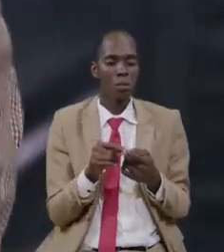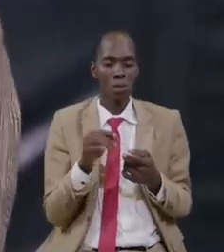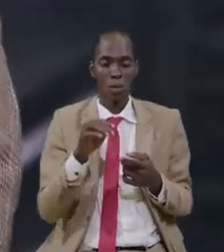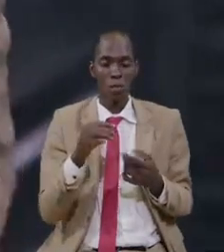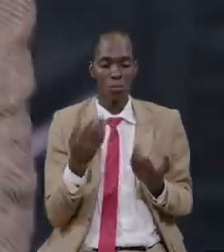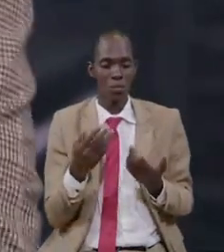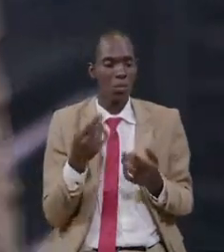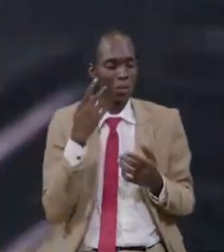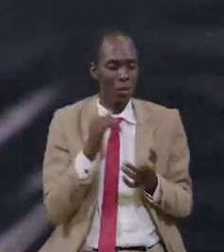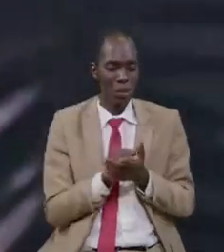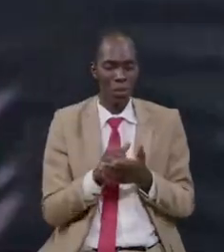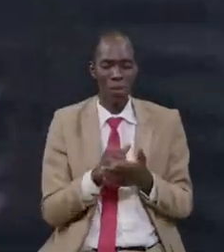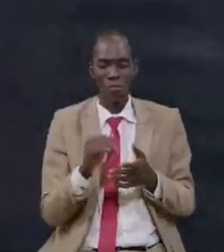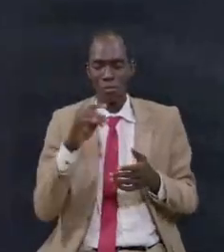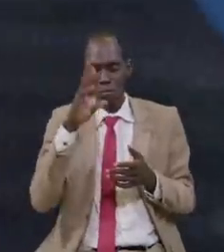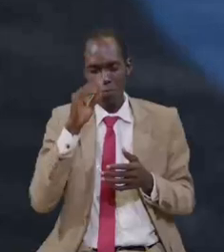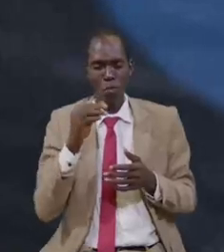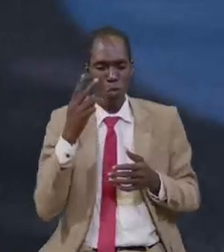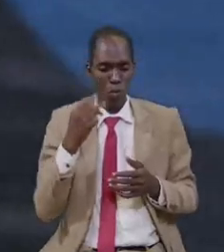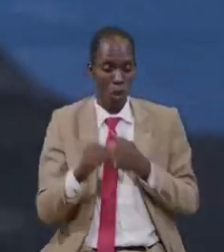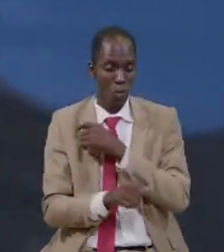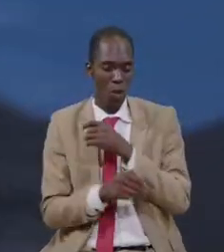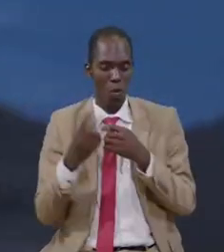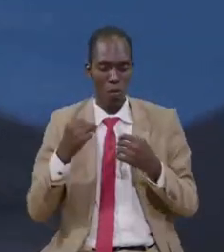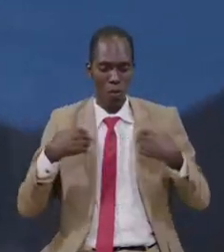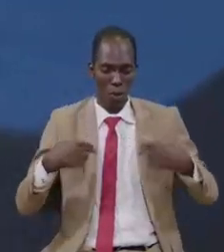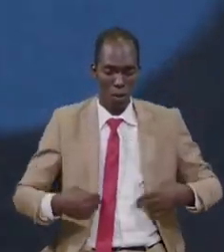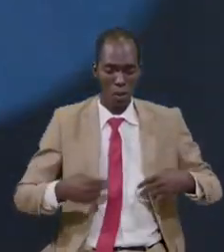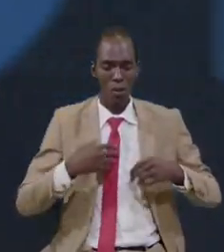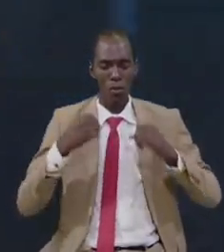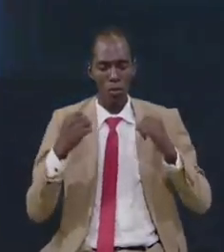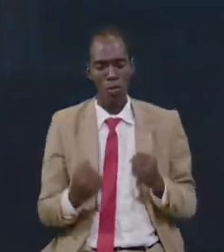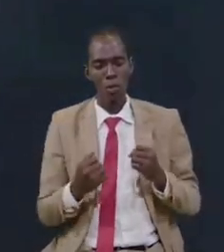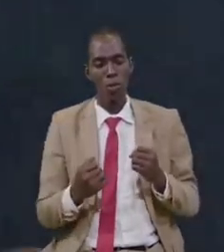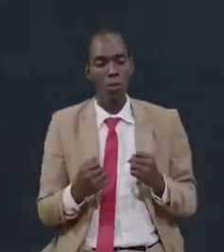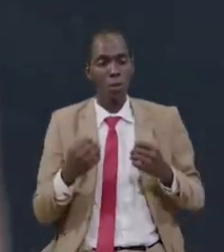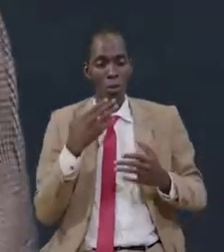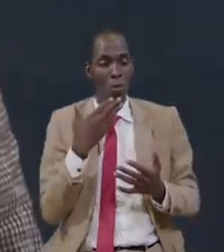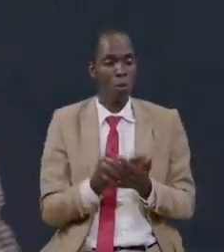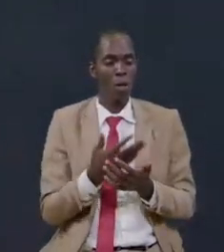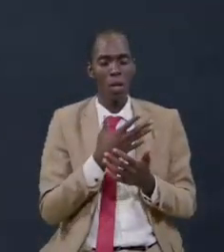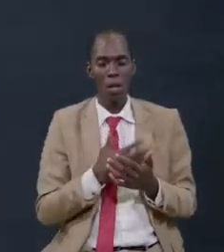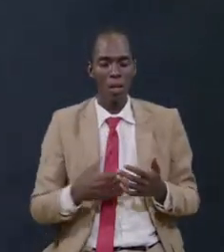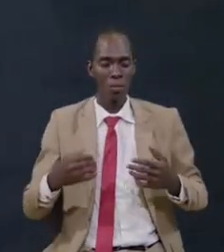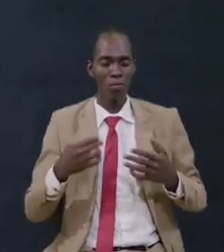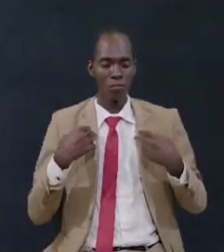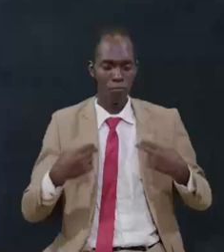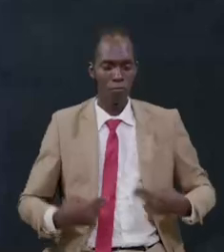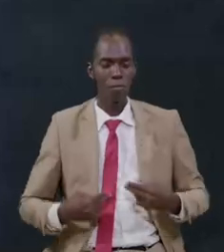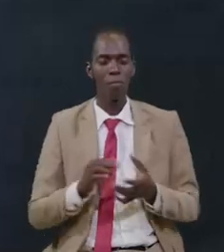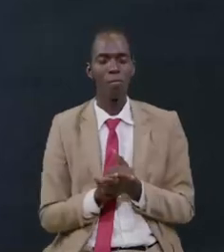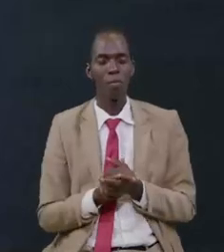spirituellement, en bonne santé, et dans la santé, physiquement, bien, bonne santé, spirituellement,